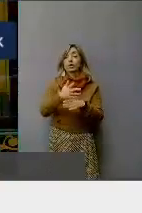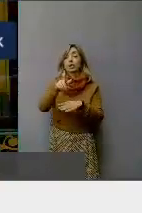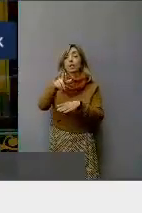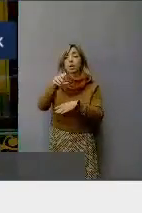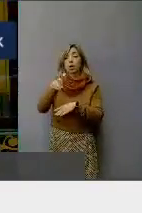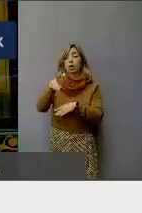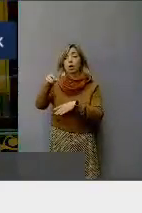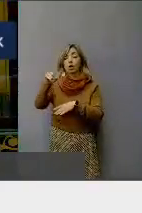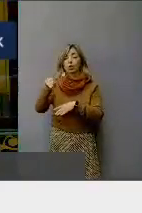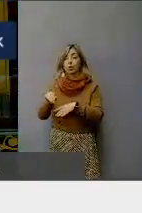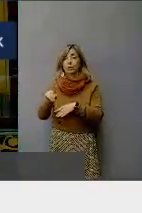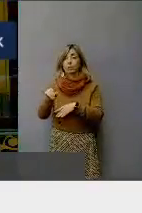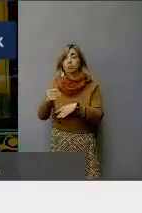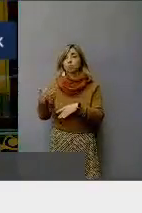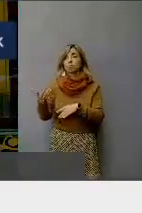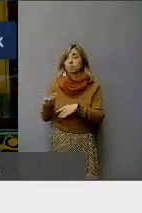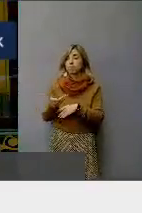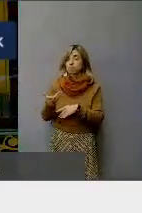prego